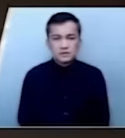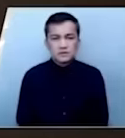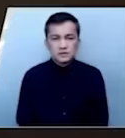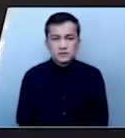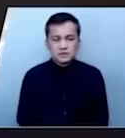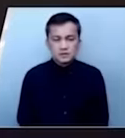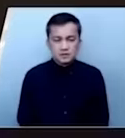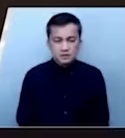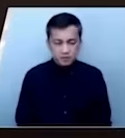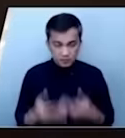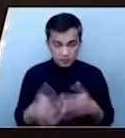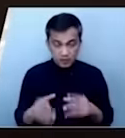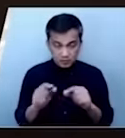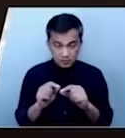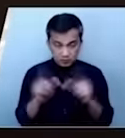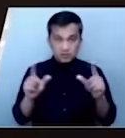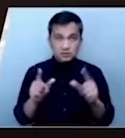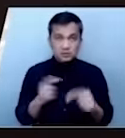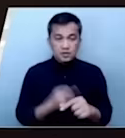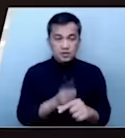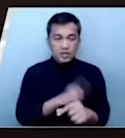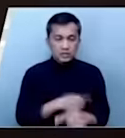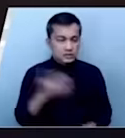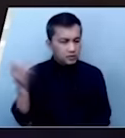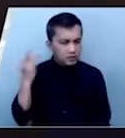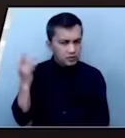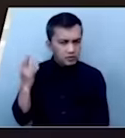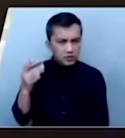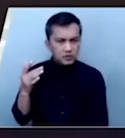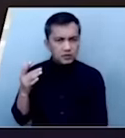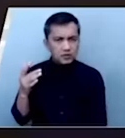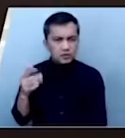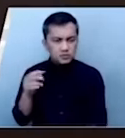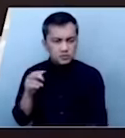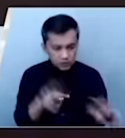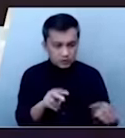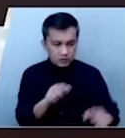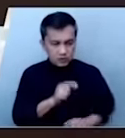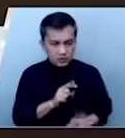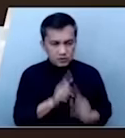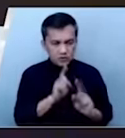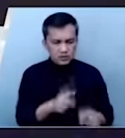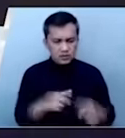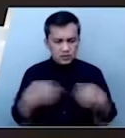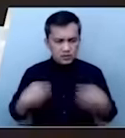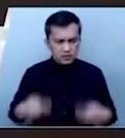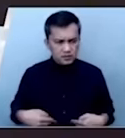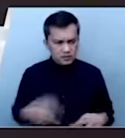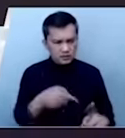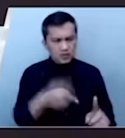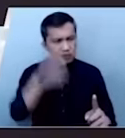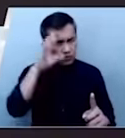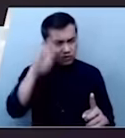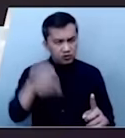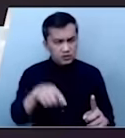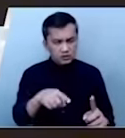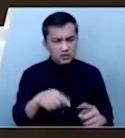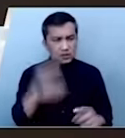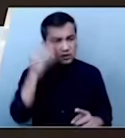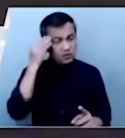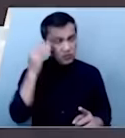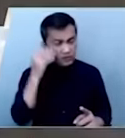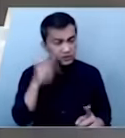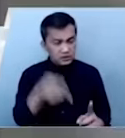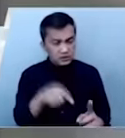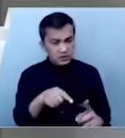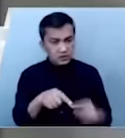Matapos magulat sa malakas na kalabog, tumambad sa mga gwardyang rumesponde ang katawan ng isang lalaki, Korean national, na